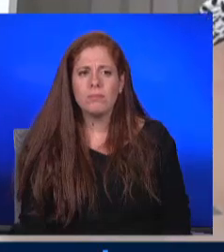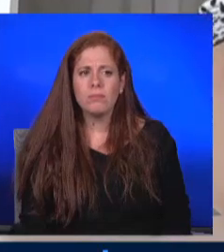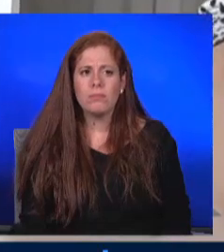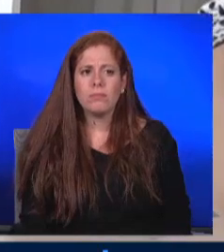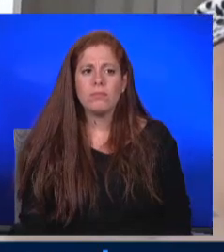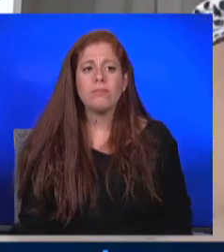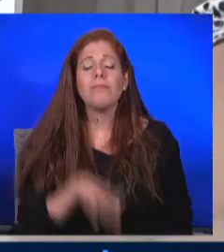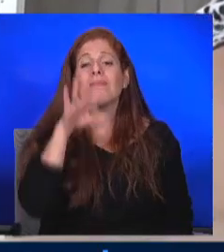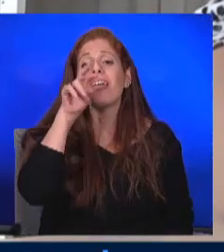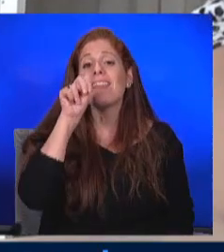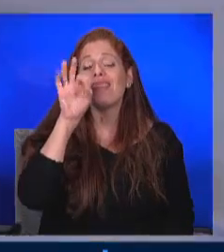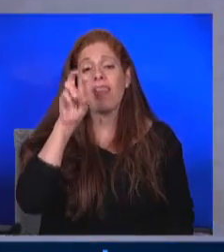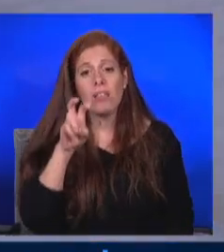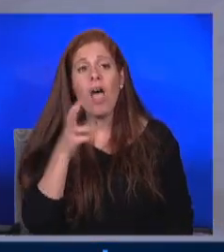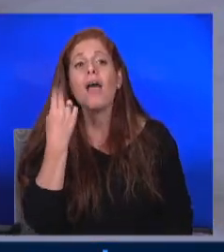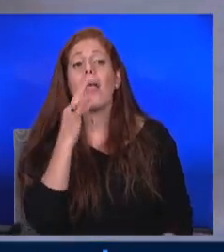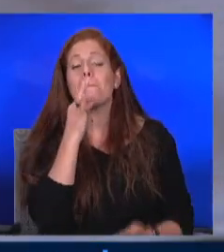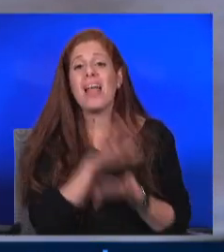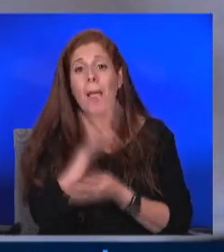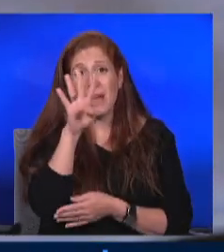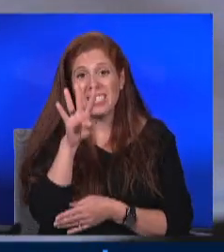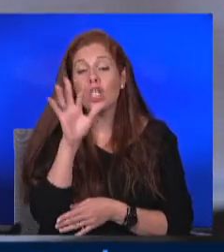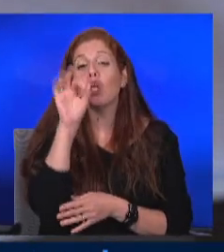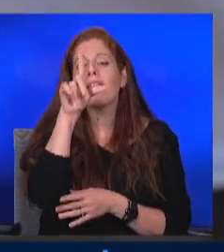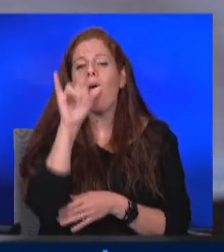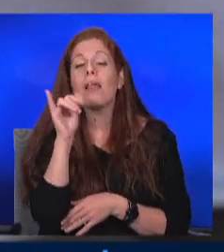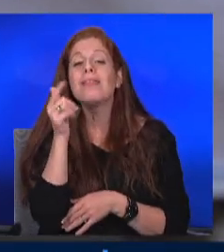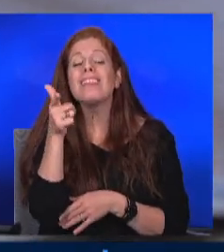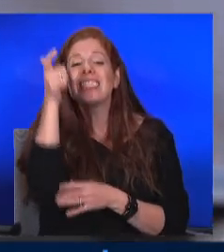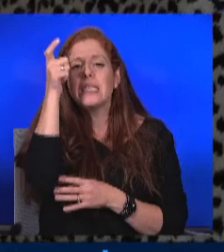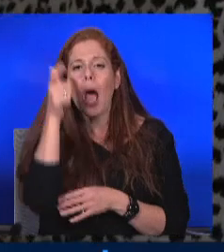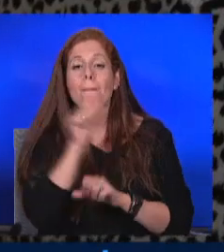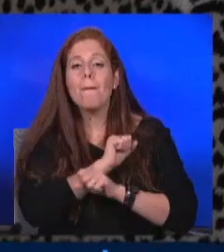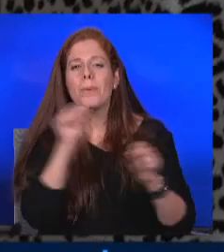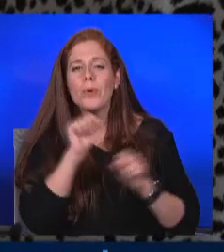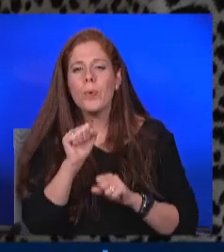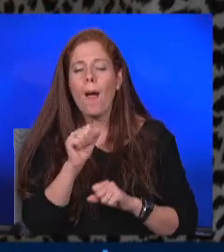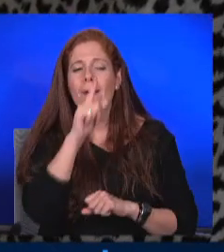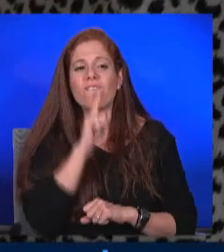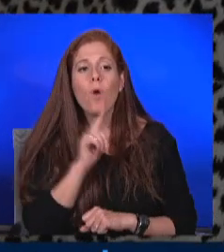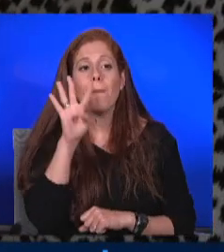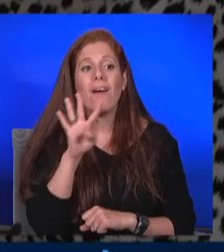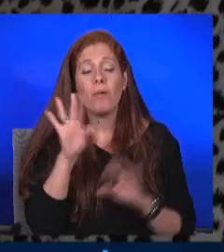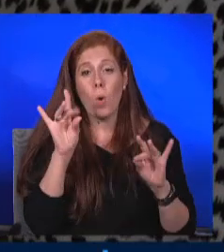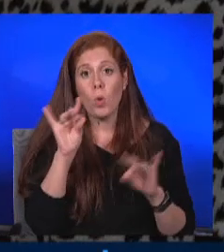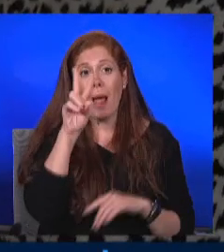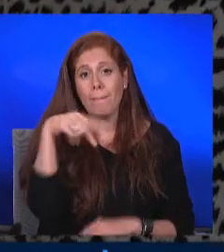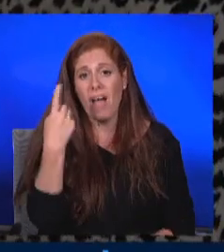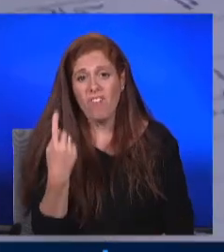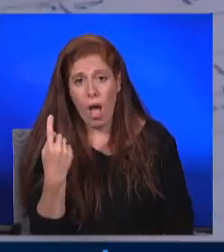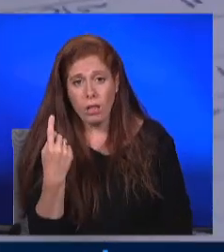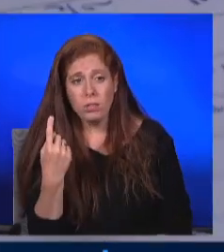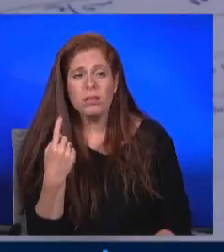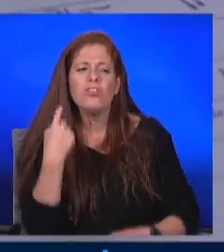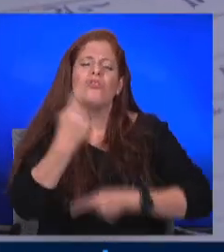נטע הייתה בת 14 כשטלי נרצחה בפיגוע בעפולה ברביעי באוקטובר 2001. שנים